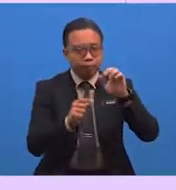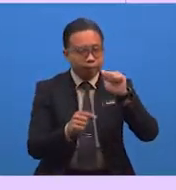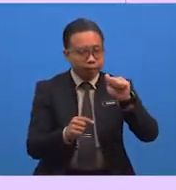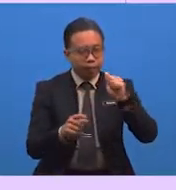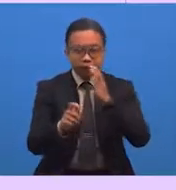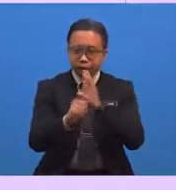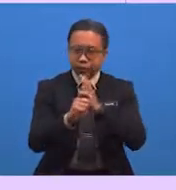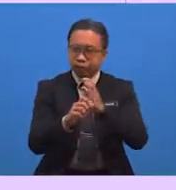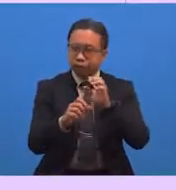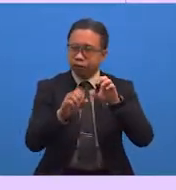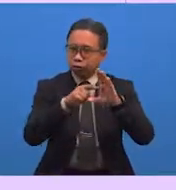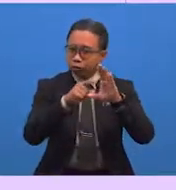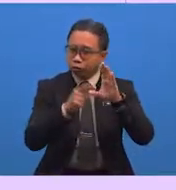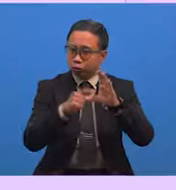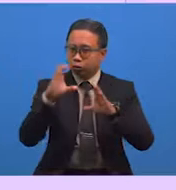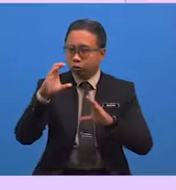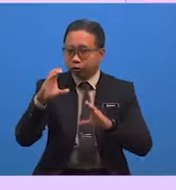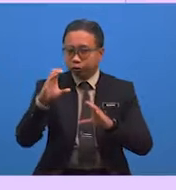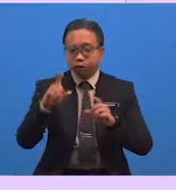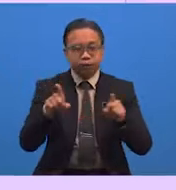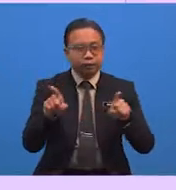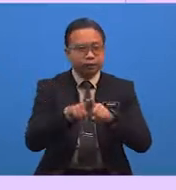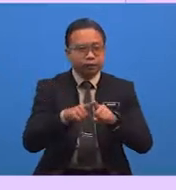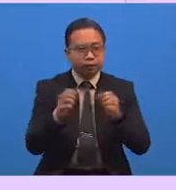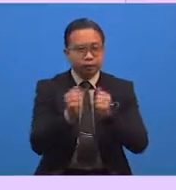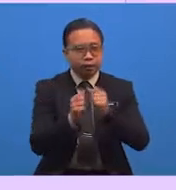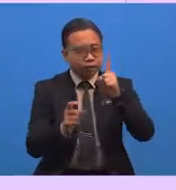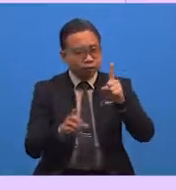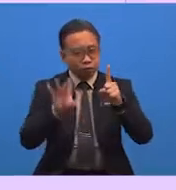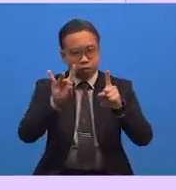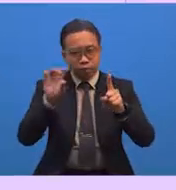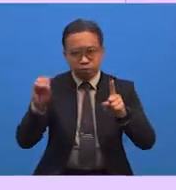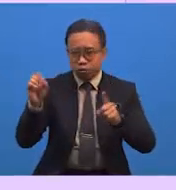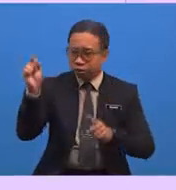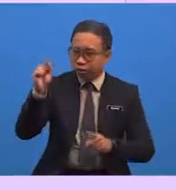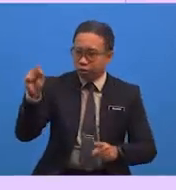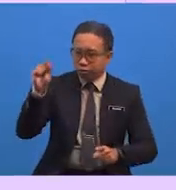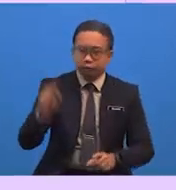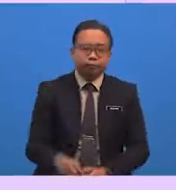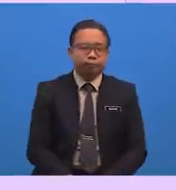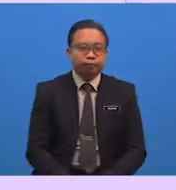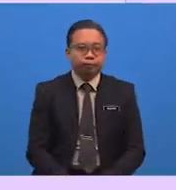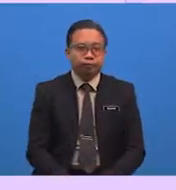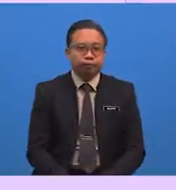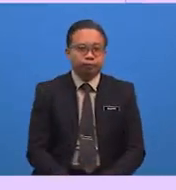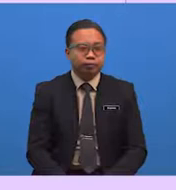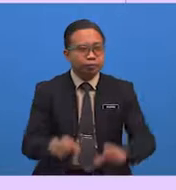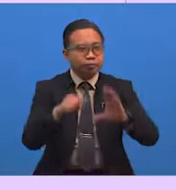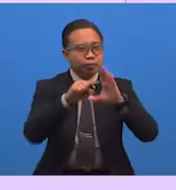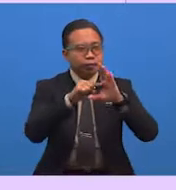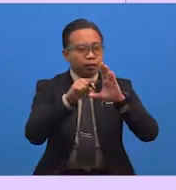tambah sudut C bersamaan 180 darjah. Begitu juga sudut